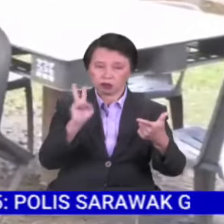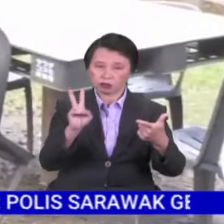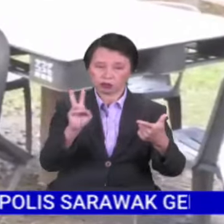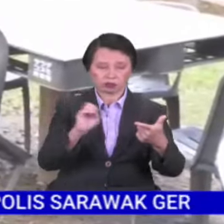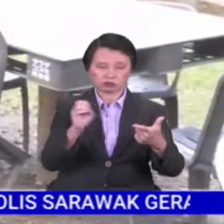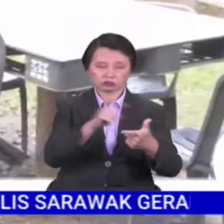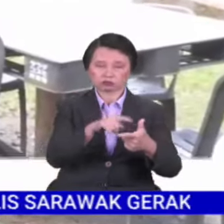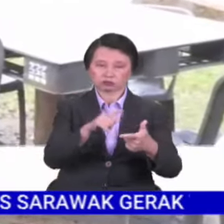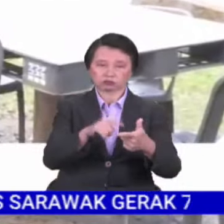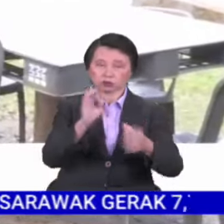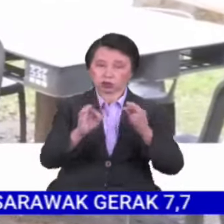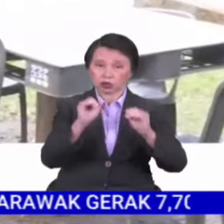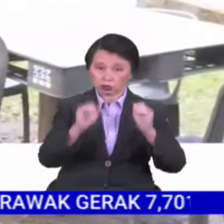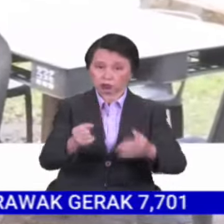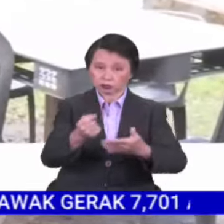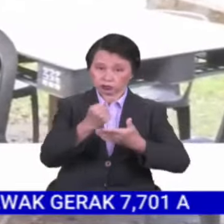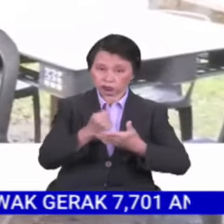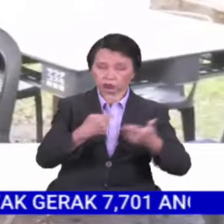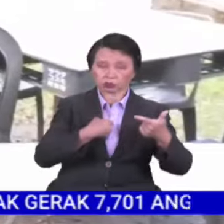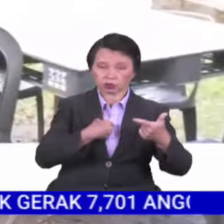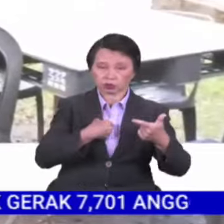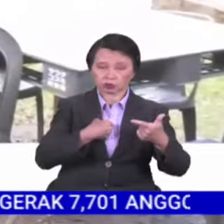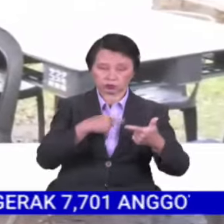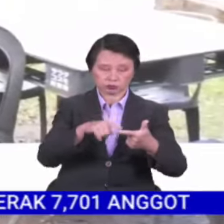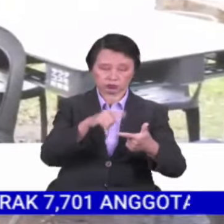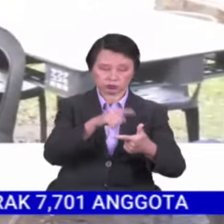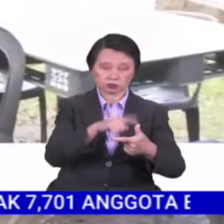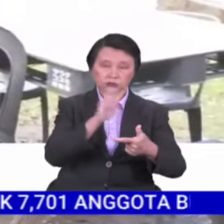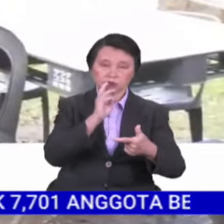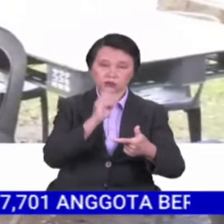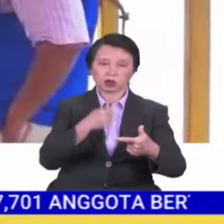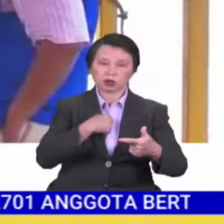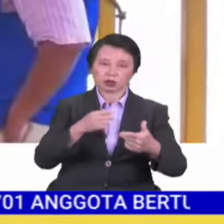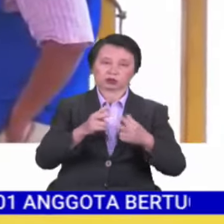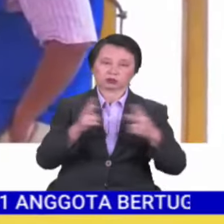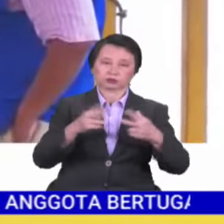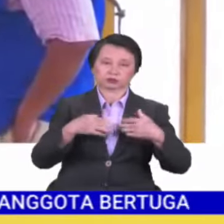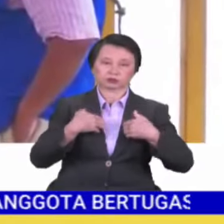dapat diselesaikan, saya berbesar hatilah.